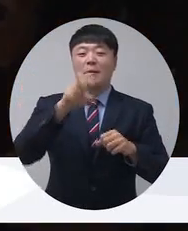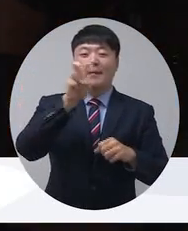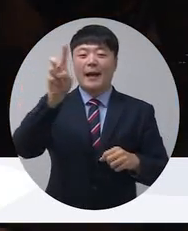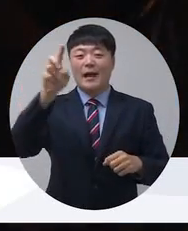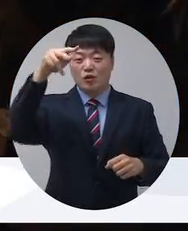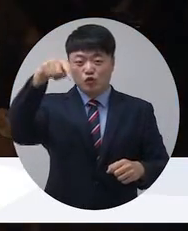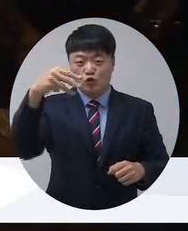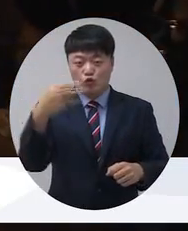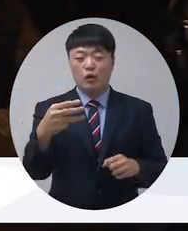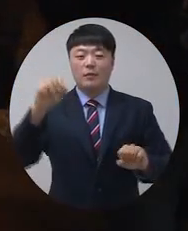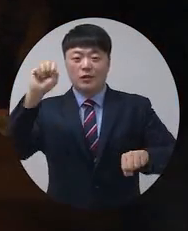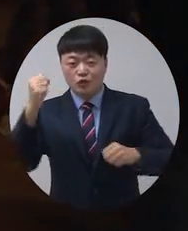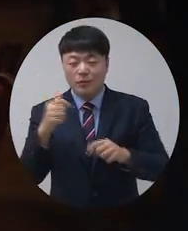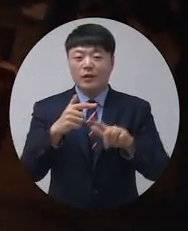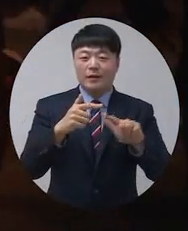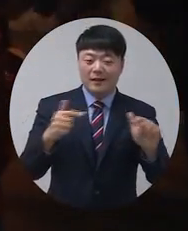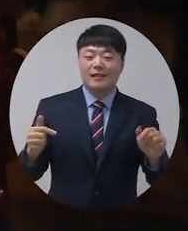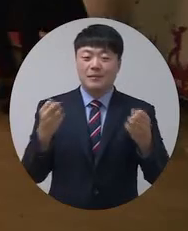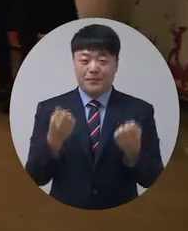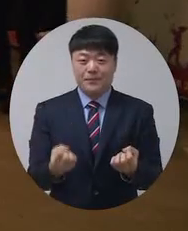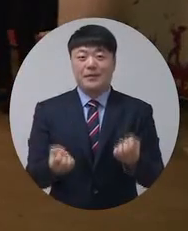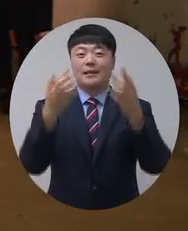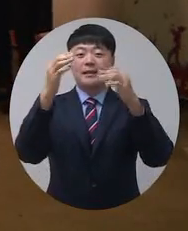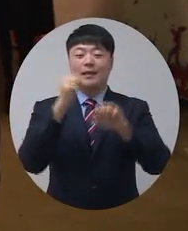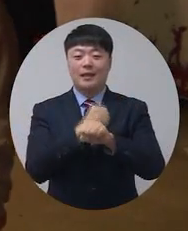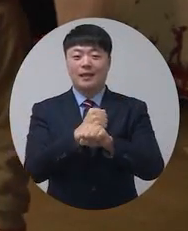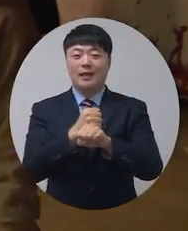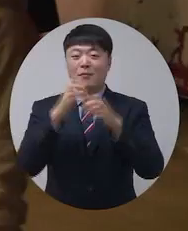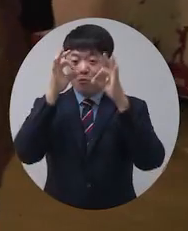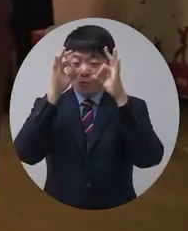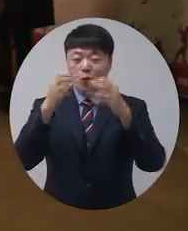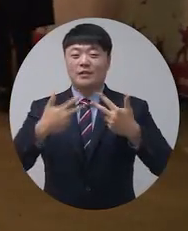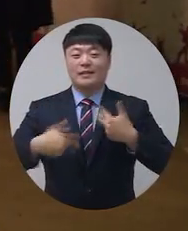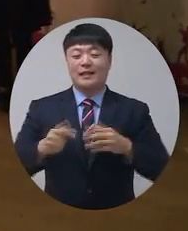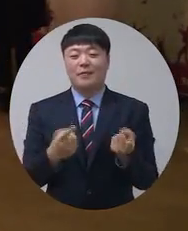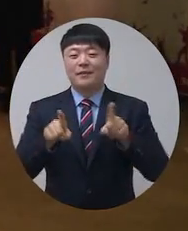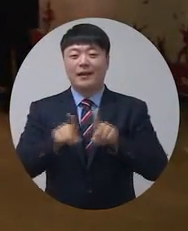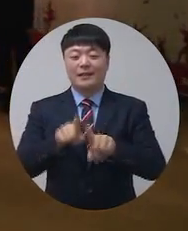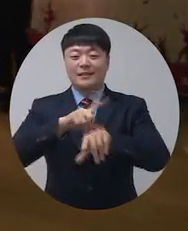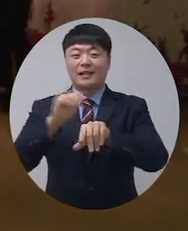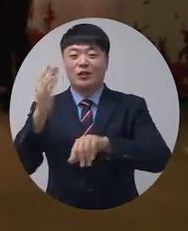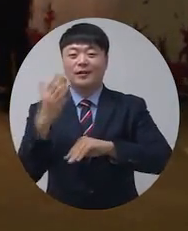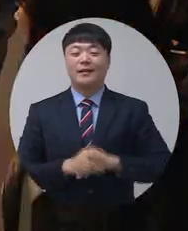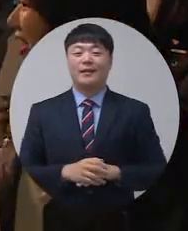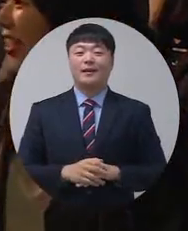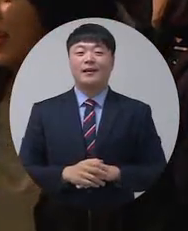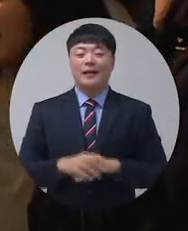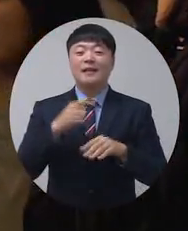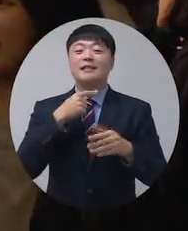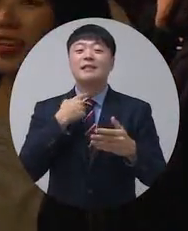마술쇼, 갈라쇼, EDM 할로윈 파티 등 보고 즐기고 함께하는 축제가 됐습니다. 또